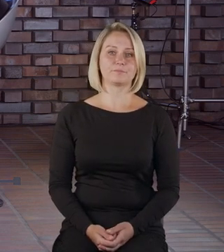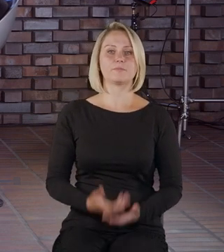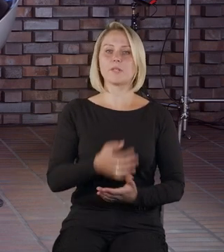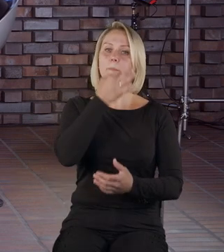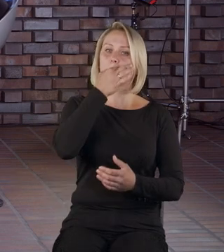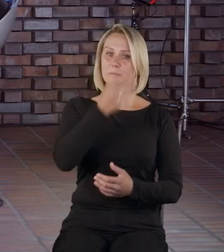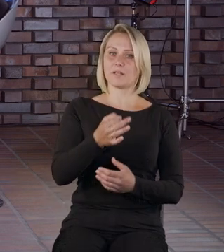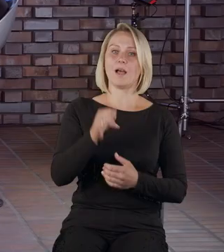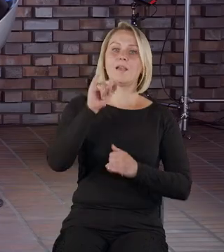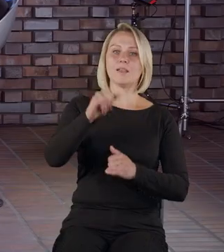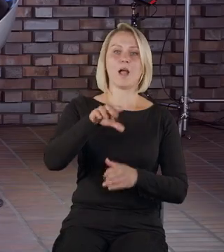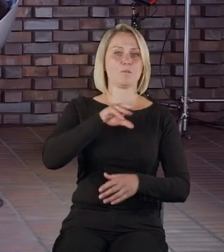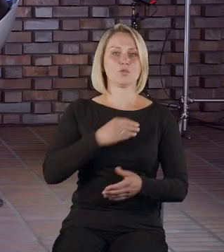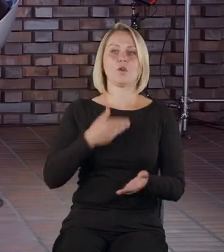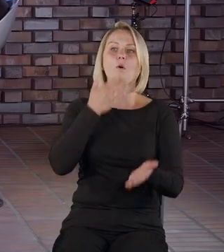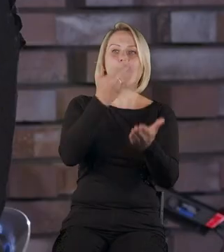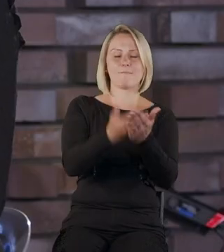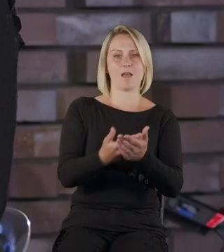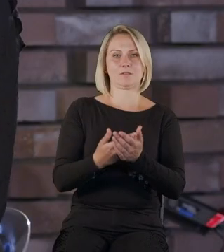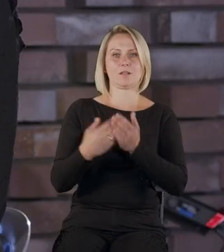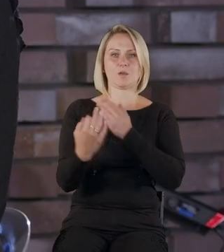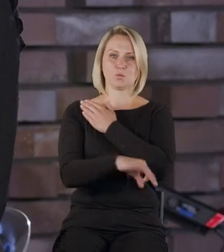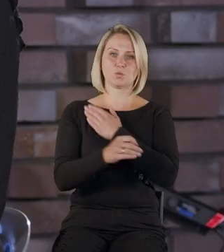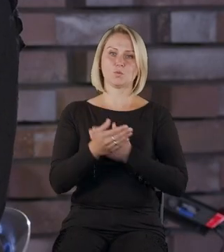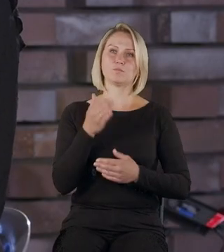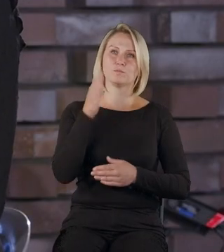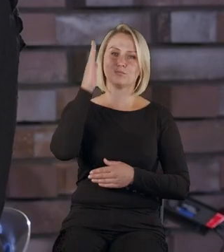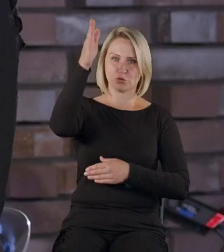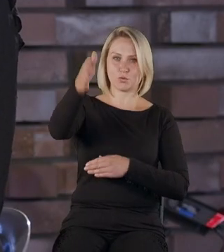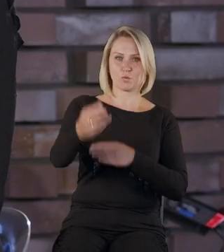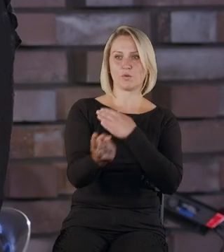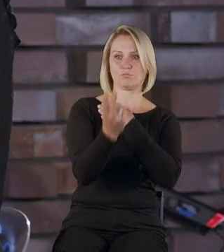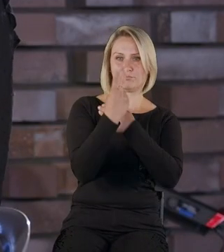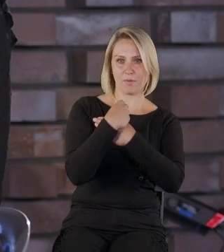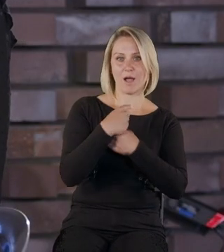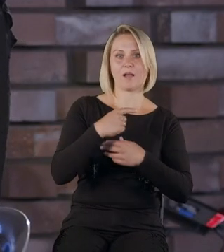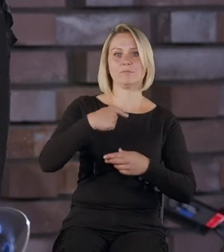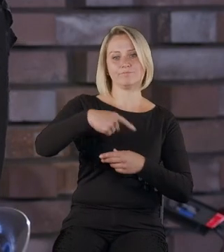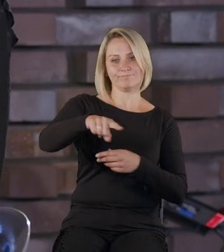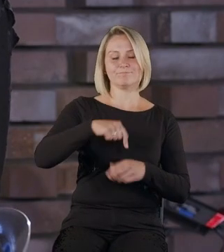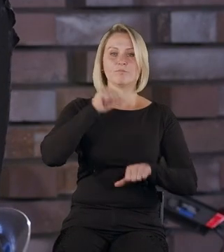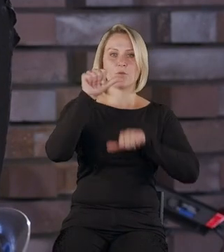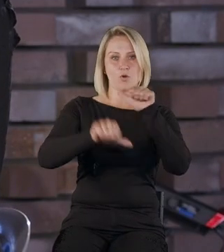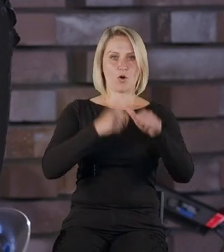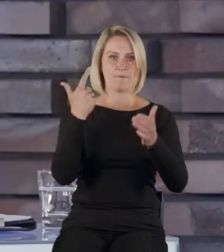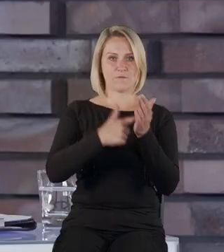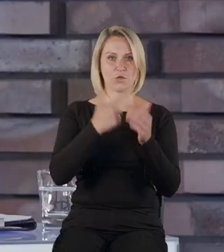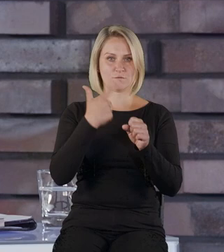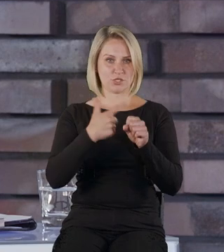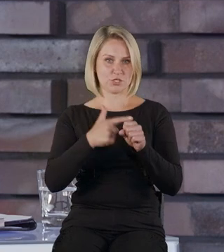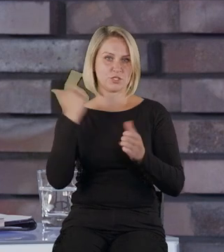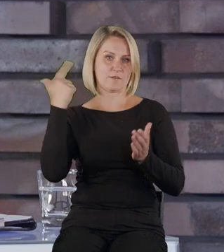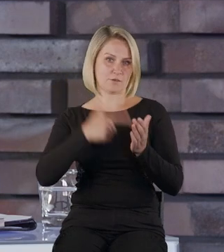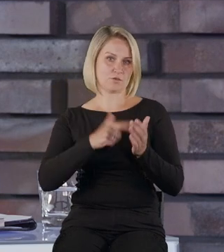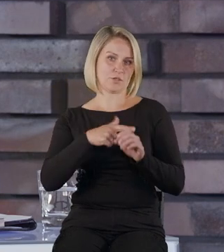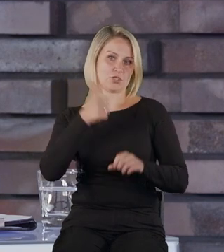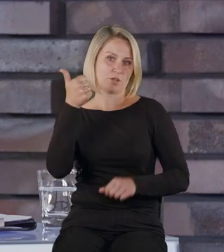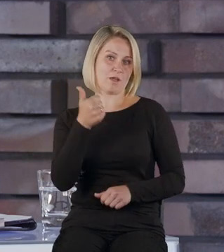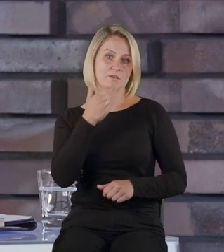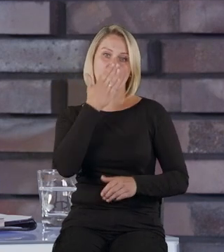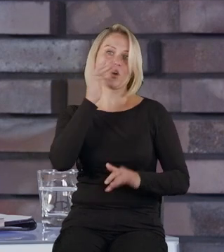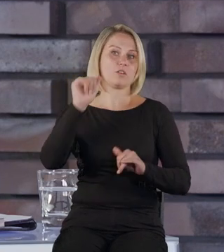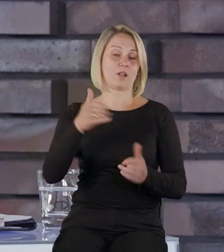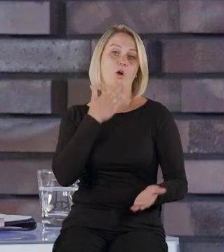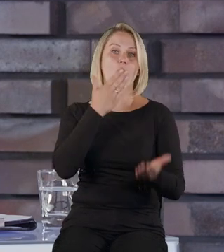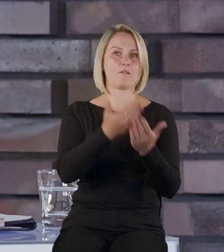proszę powiedzieć, jaką ofertę uczelnia przygotowała dla przyszłych studentów Uniwersytetu Śląskiego na najbliższy rok akademicki? Ja myślę, że można śmiało powiedzieć, że ta oferta